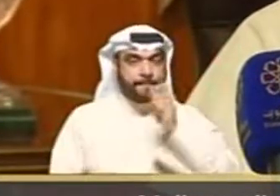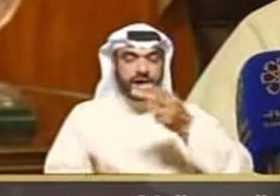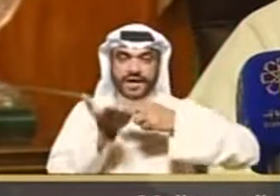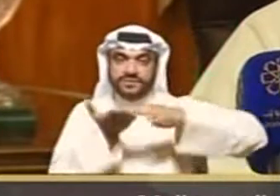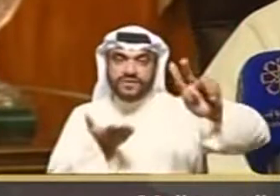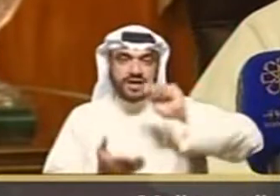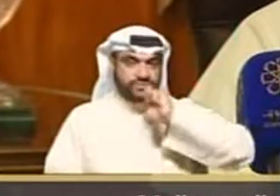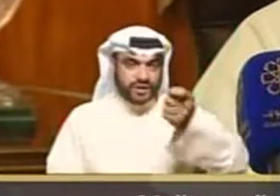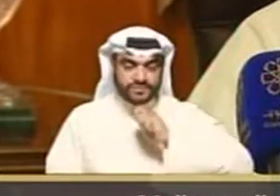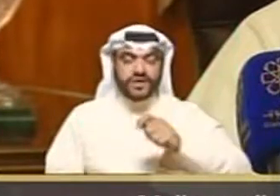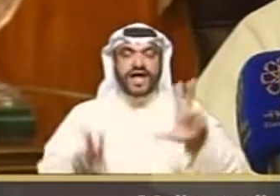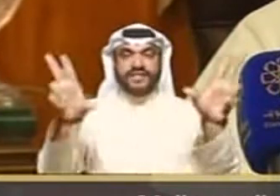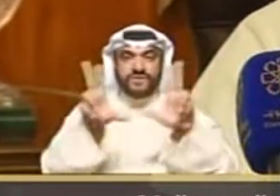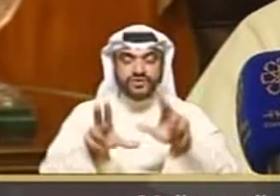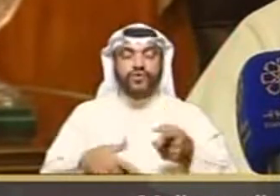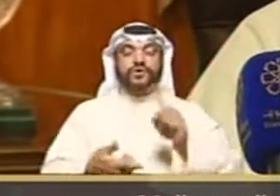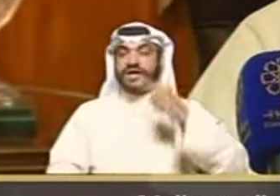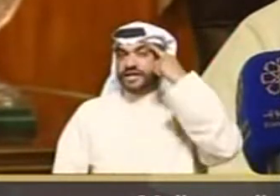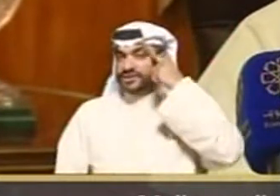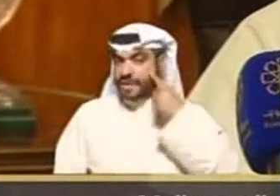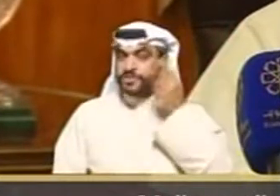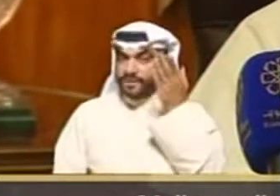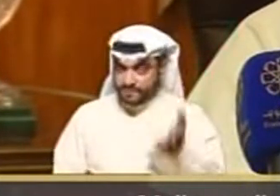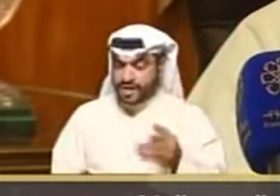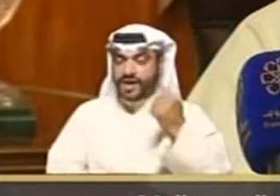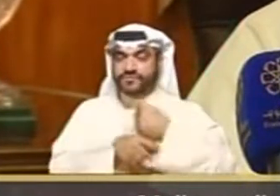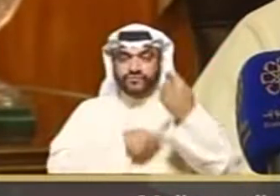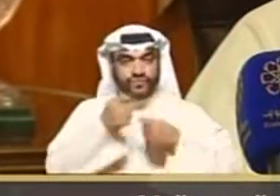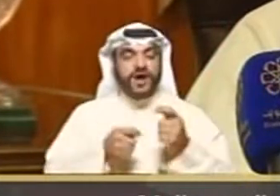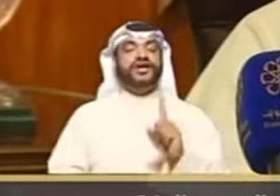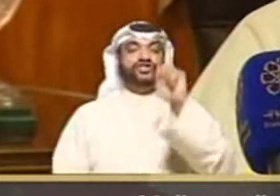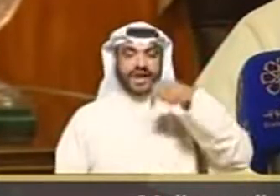هناك ورش تدريبية. في يوم السبت ستكون هناك ورش تدريبية.